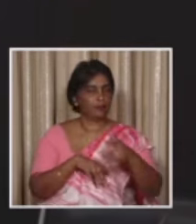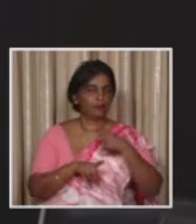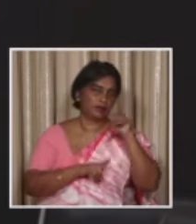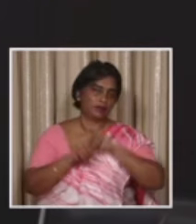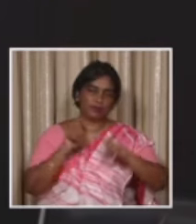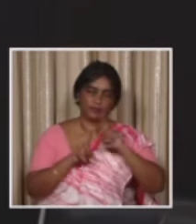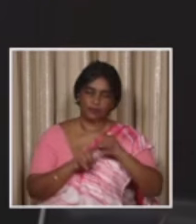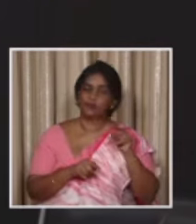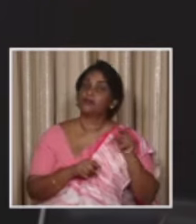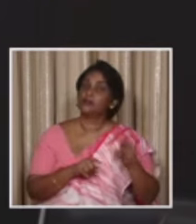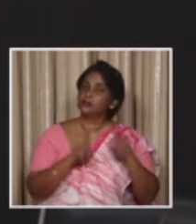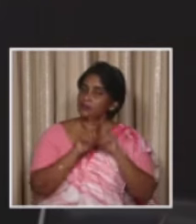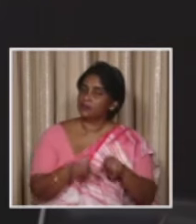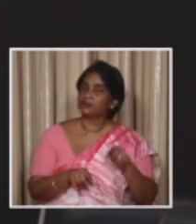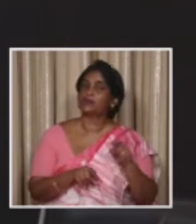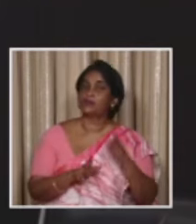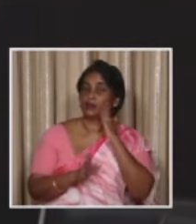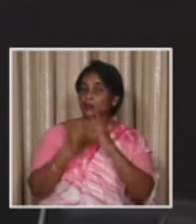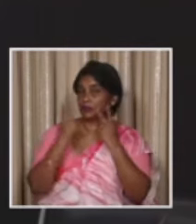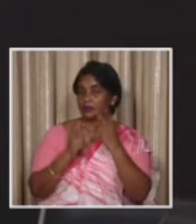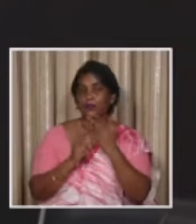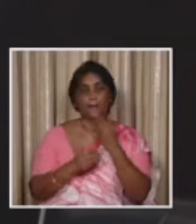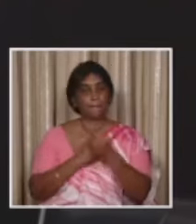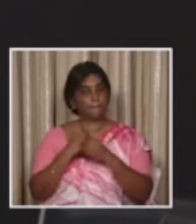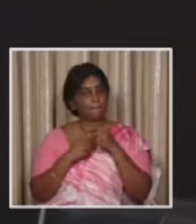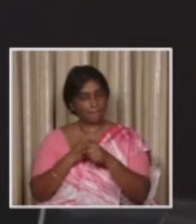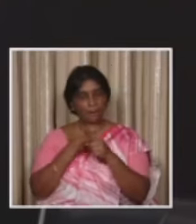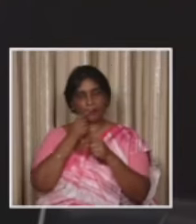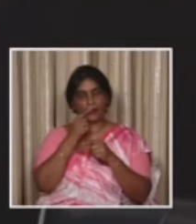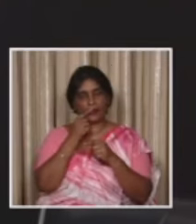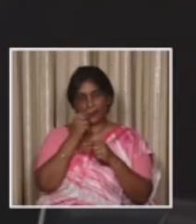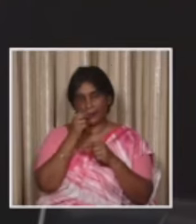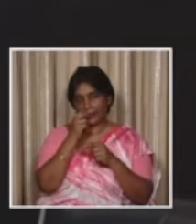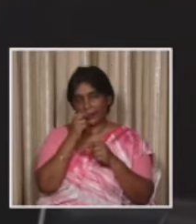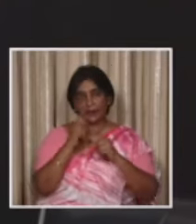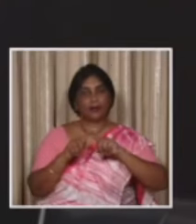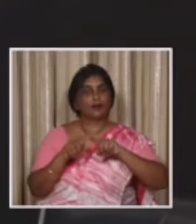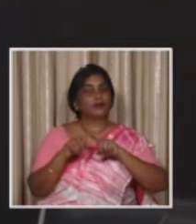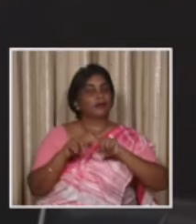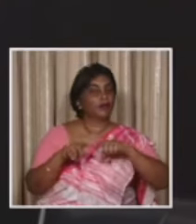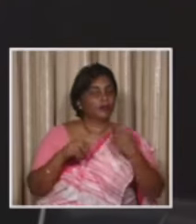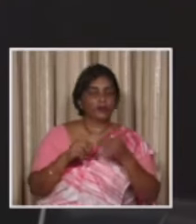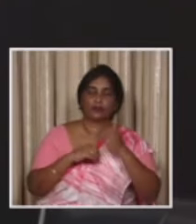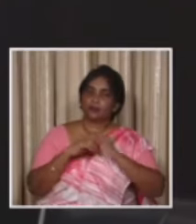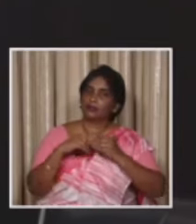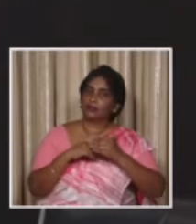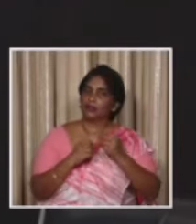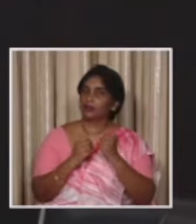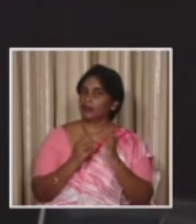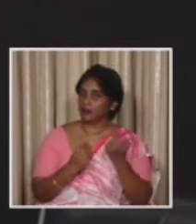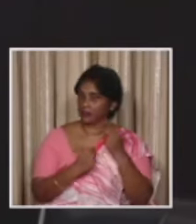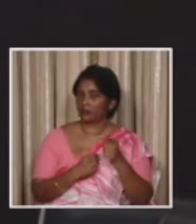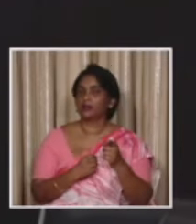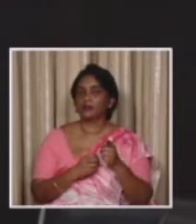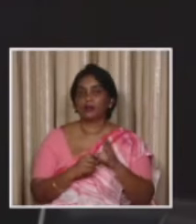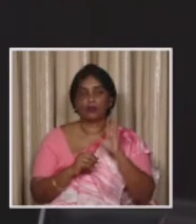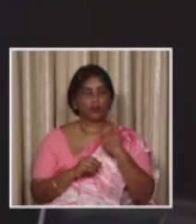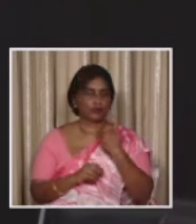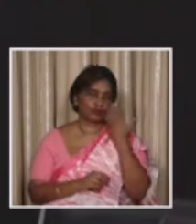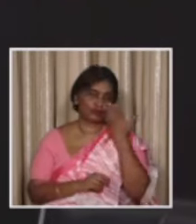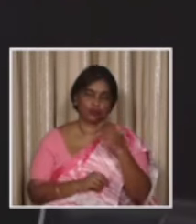වුණා. ඒ වගේම සංචාරක ව්‍යාපාරයේ අපි වෙනස් මාවතකට යන වැඩපිළිවෙල අපි ආරම්භ කරා. අපි